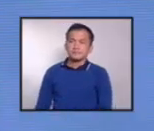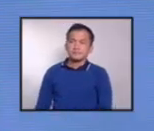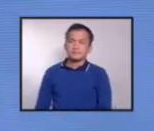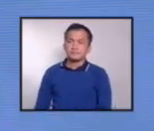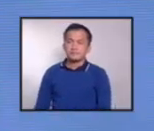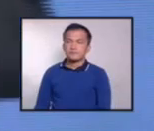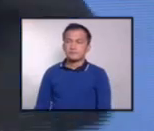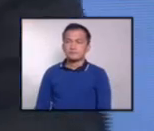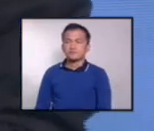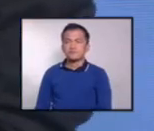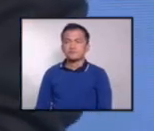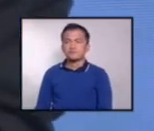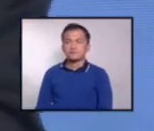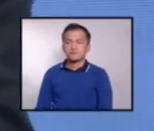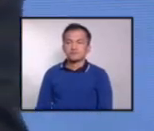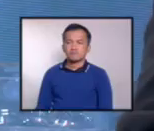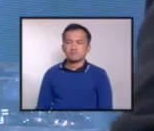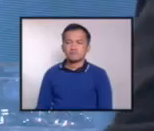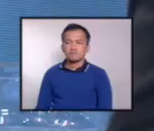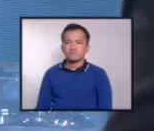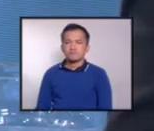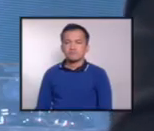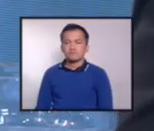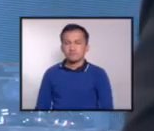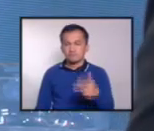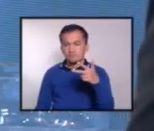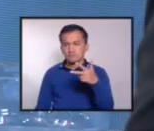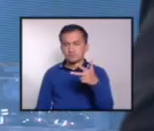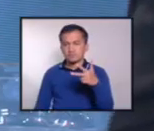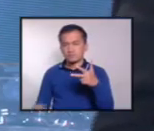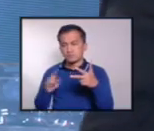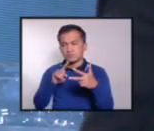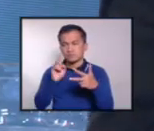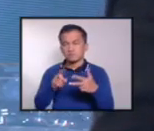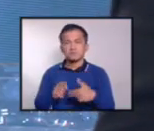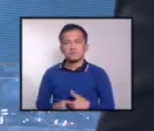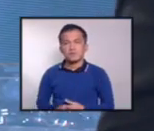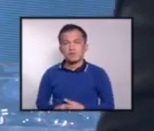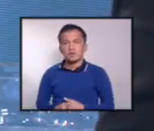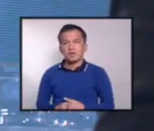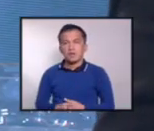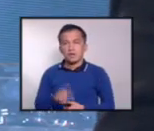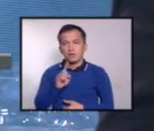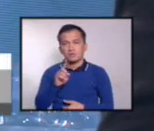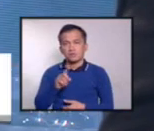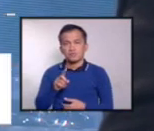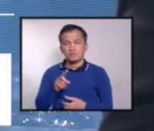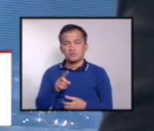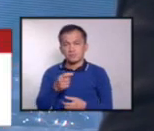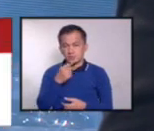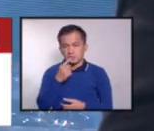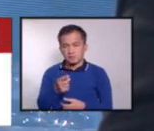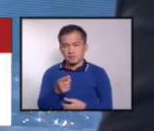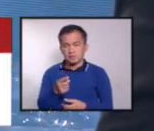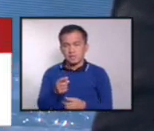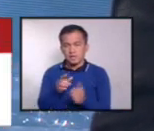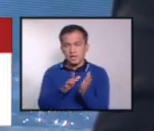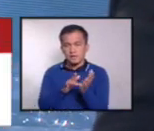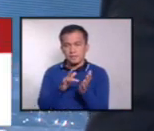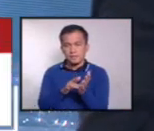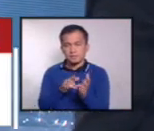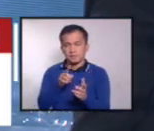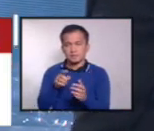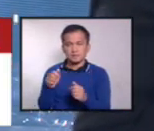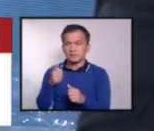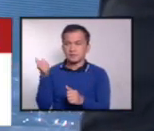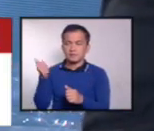Okay. Ang ikatlong tanong. Ano ang may turing mong bentahe sa